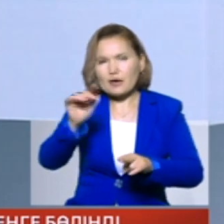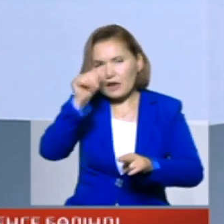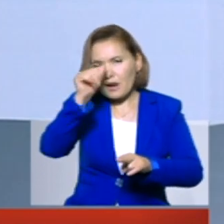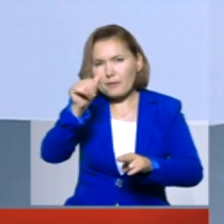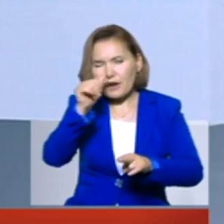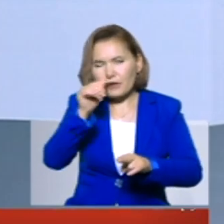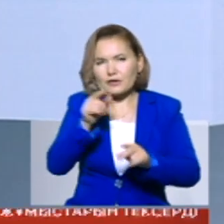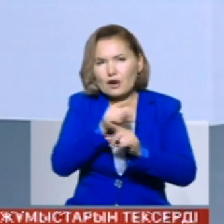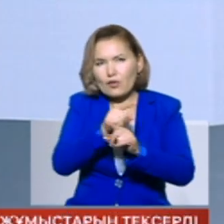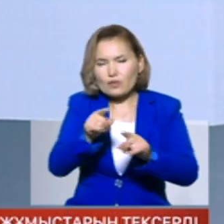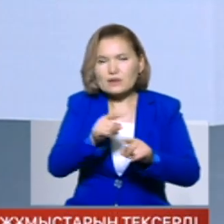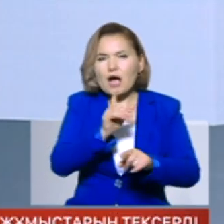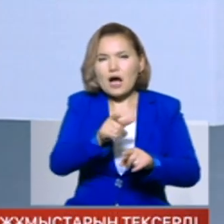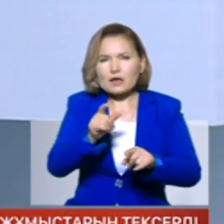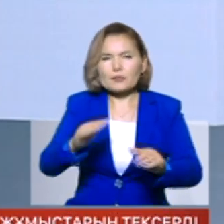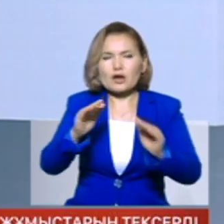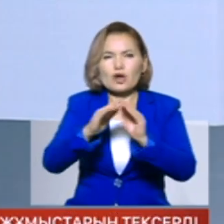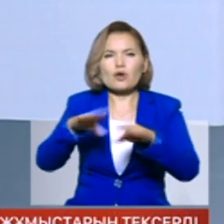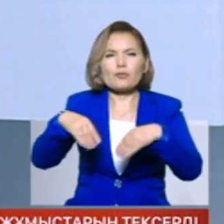үйге қоныстандыру қажет.